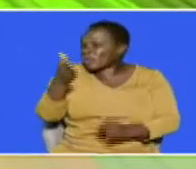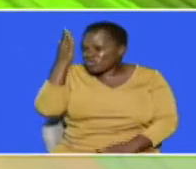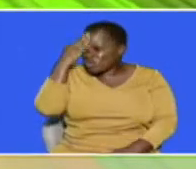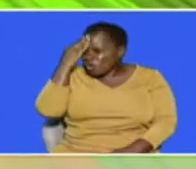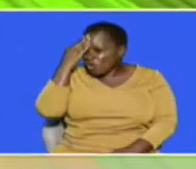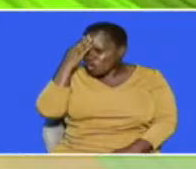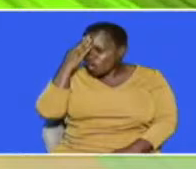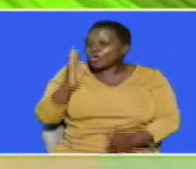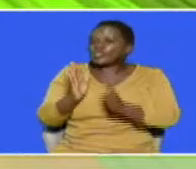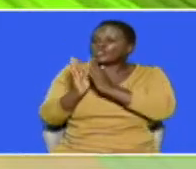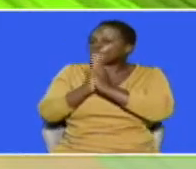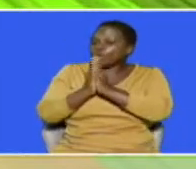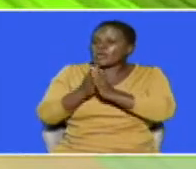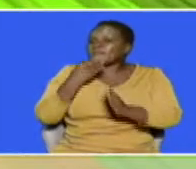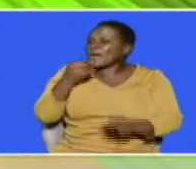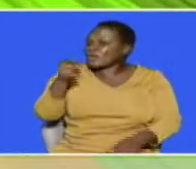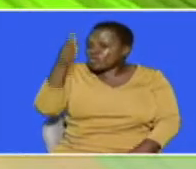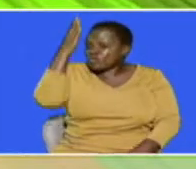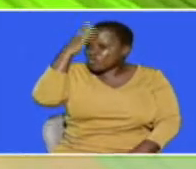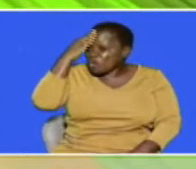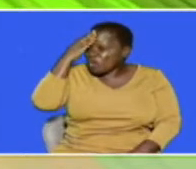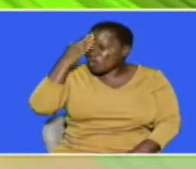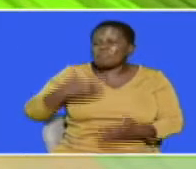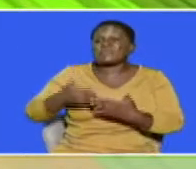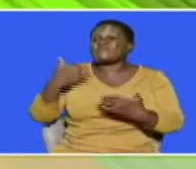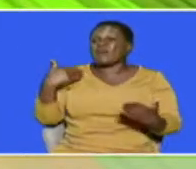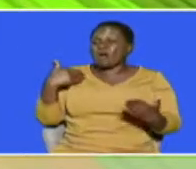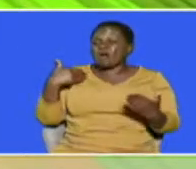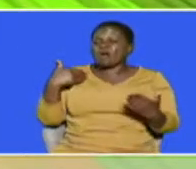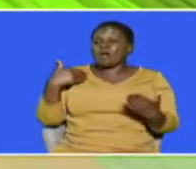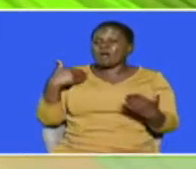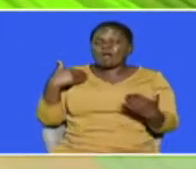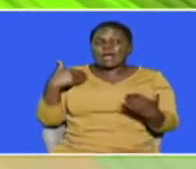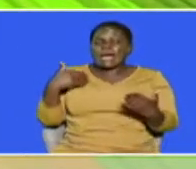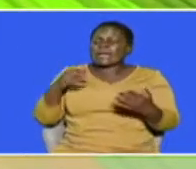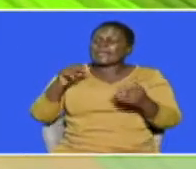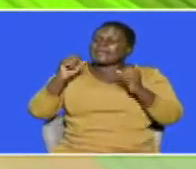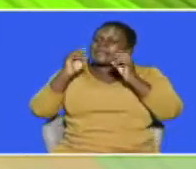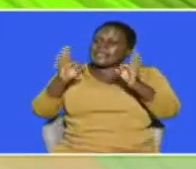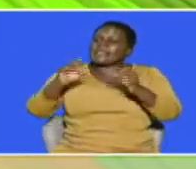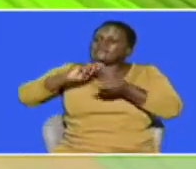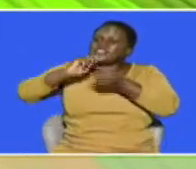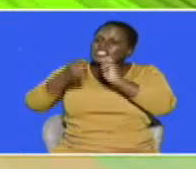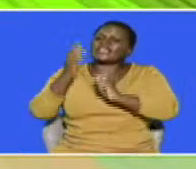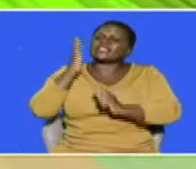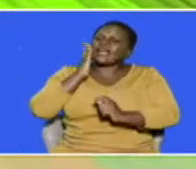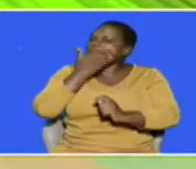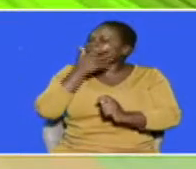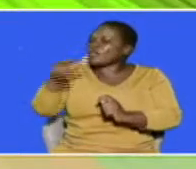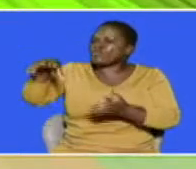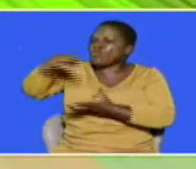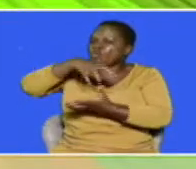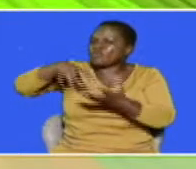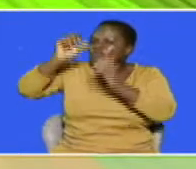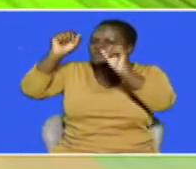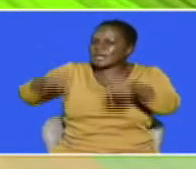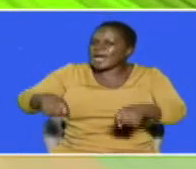Ni mwingine ama ni yule tunajua? Hata akipakwa rangi mnaweza kuchanganyikiwa.